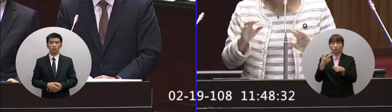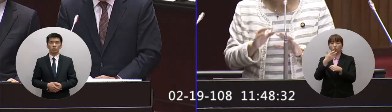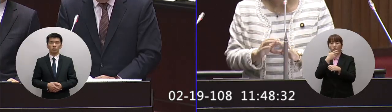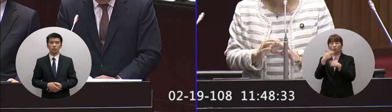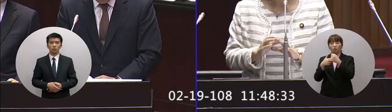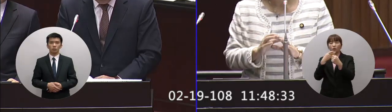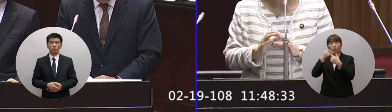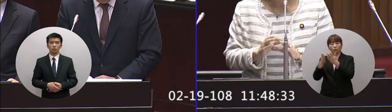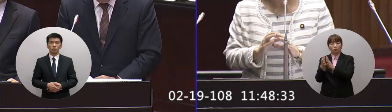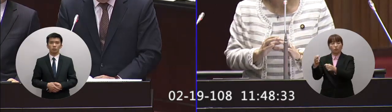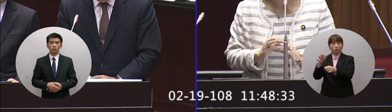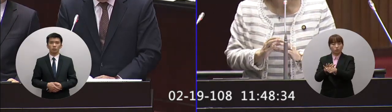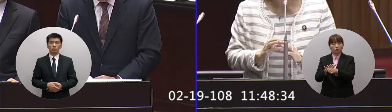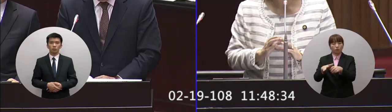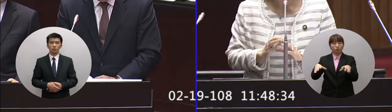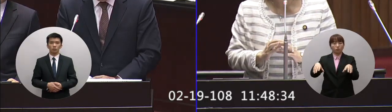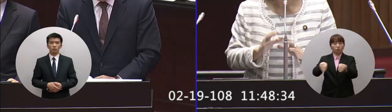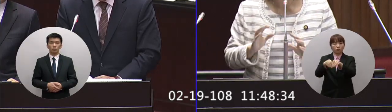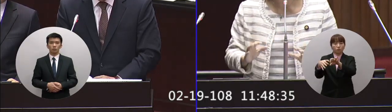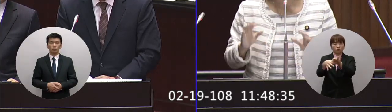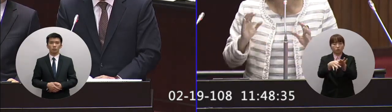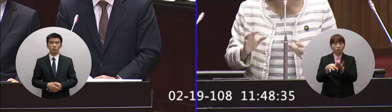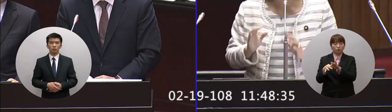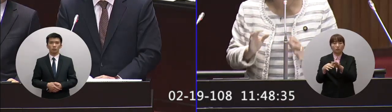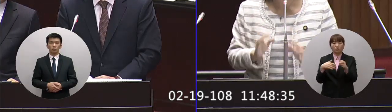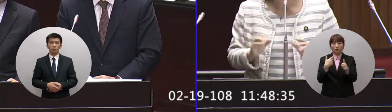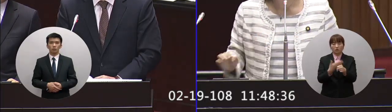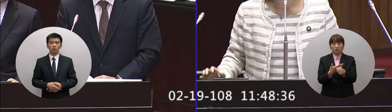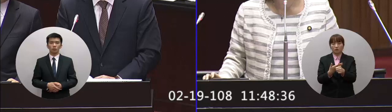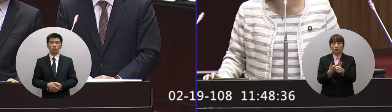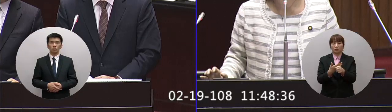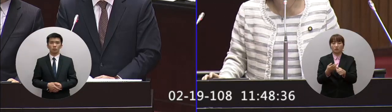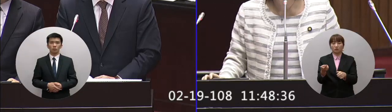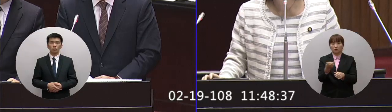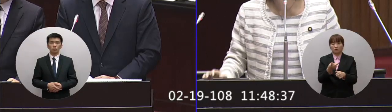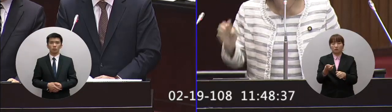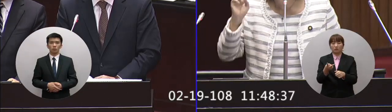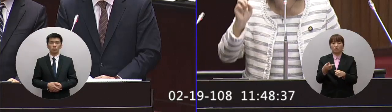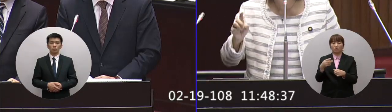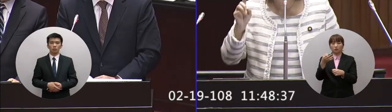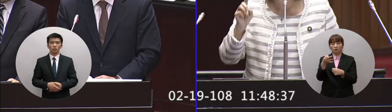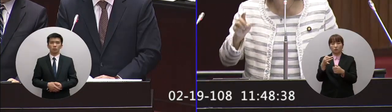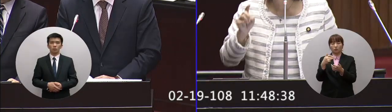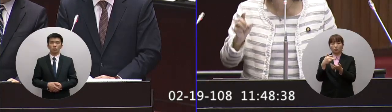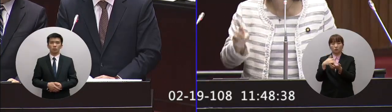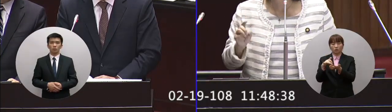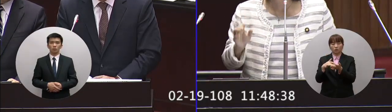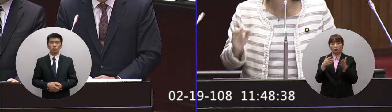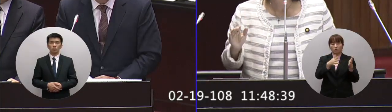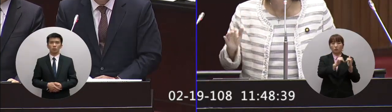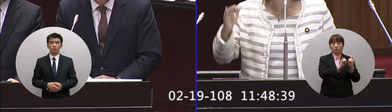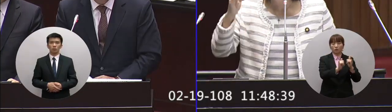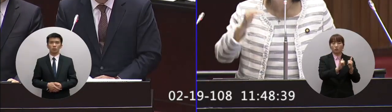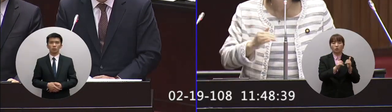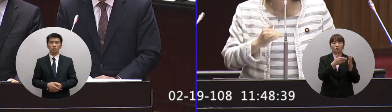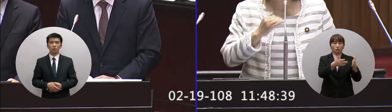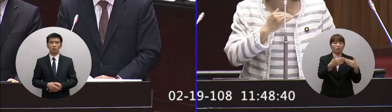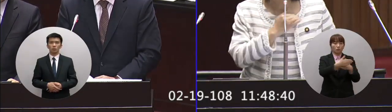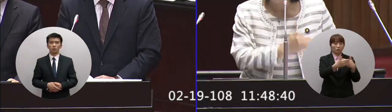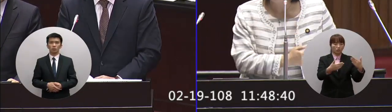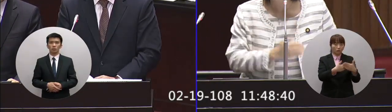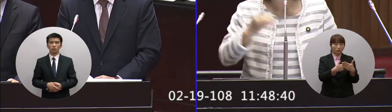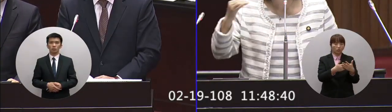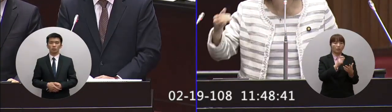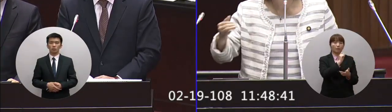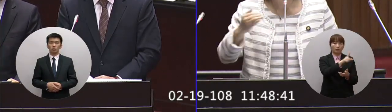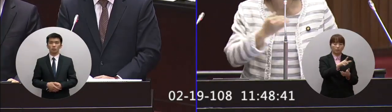助，我们一起怎么样连接这些资源，让卫福部跟交通部的相关经费对民众使用交通使用